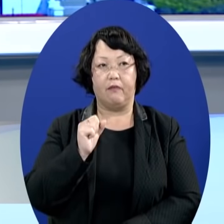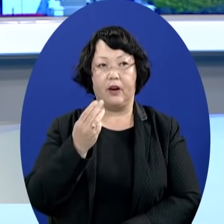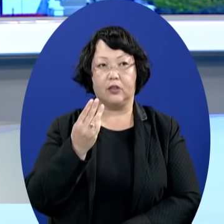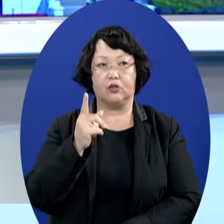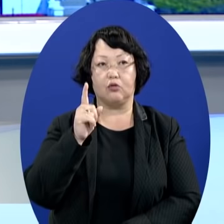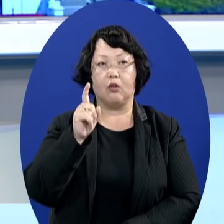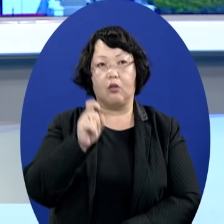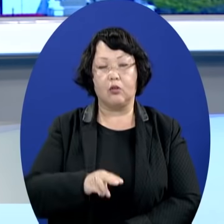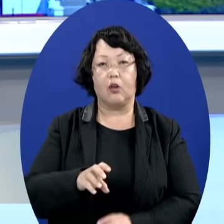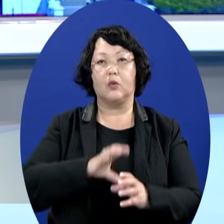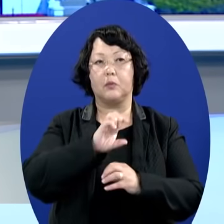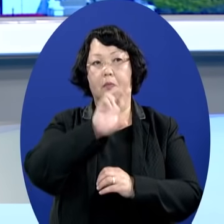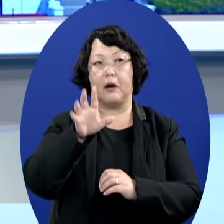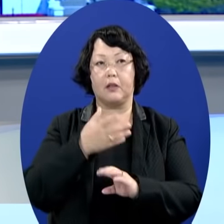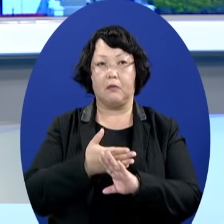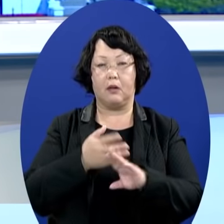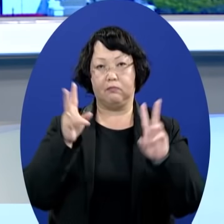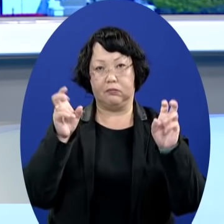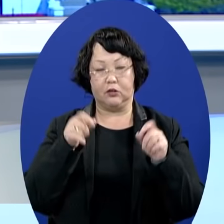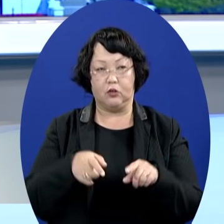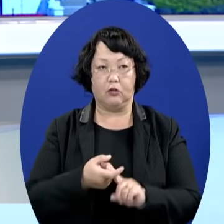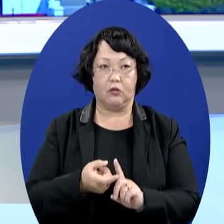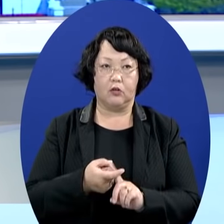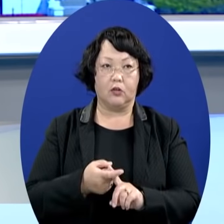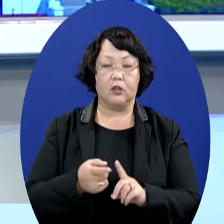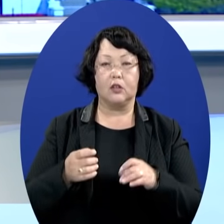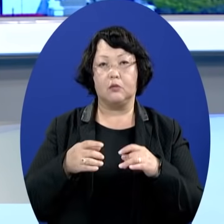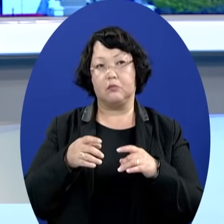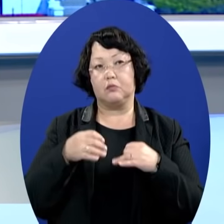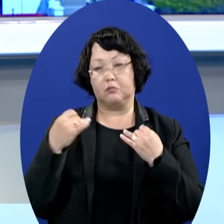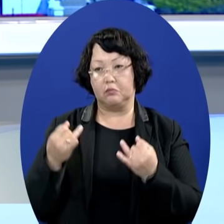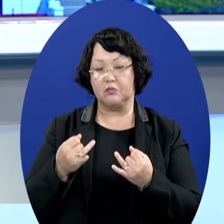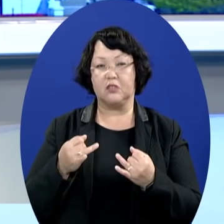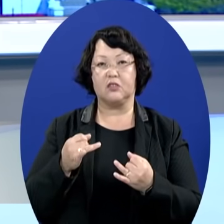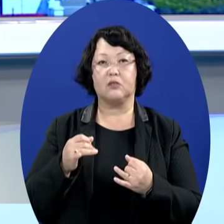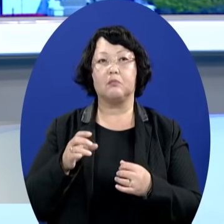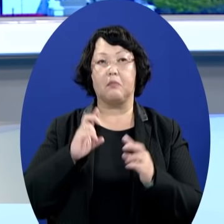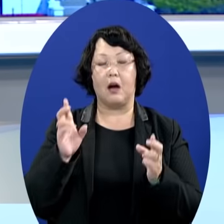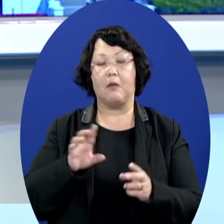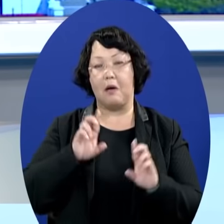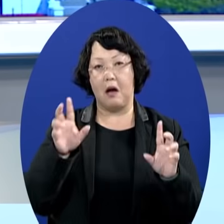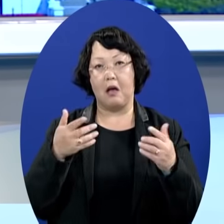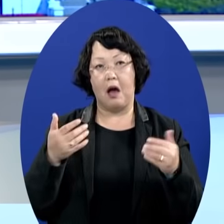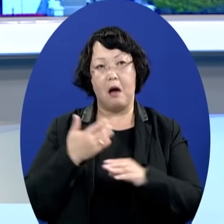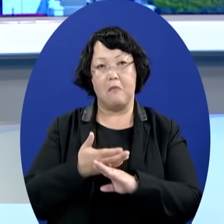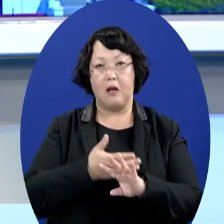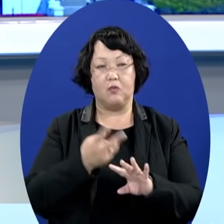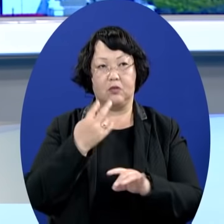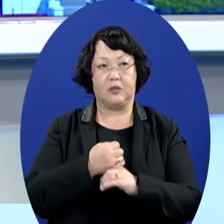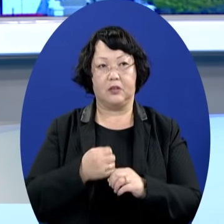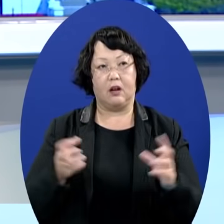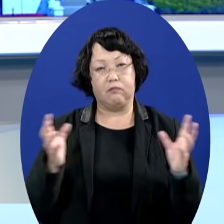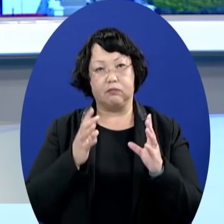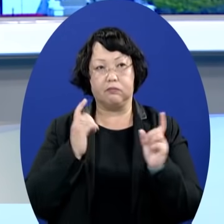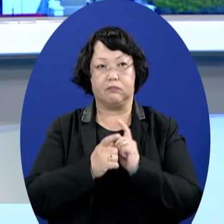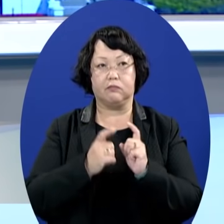эхэллээ. Америкийн нэгдсэн улсын конгресс буюу парламентд улс төрийн гол хоёр намын гишүүдээс бүрдсэн байгаль хамгаалалт бүлэг үйл ажиллагаагаа явуулаад 20 жил